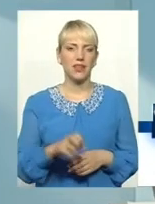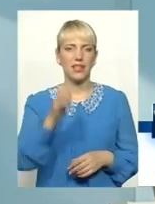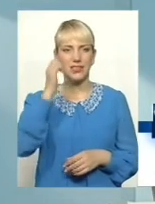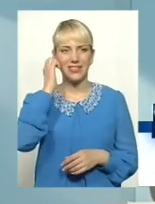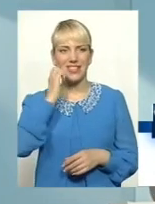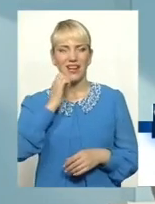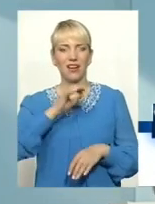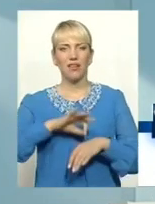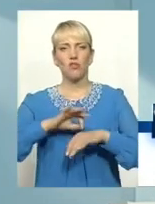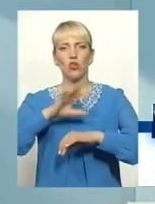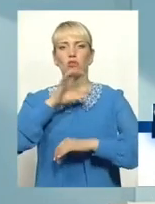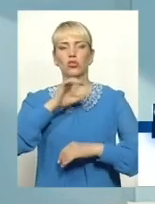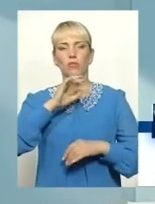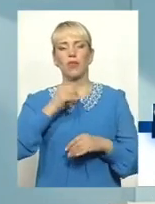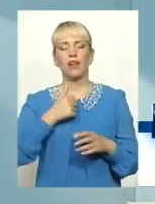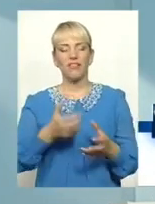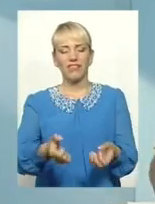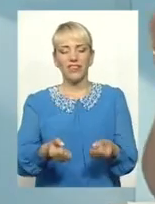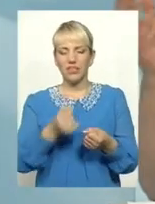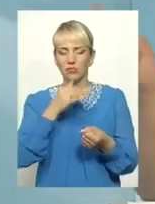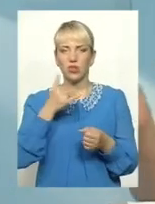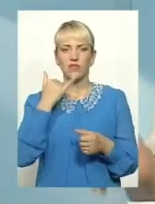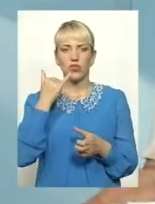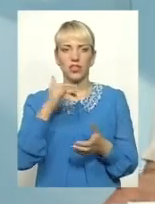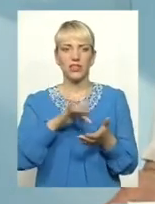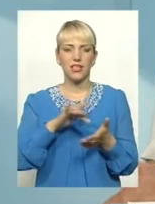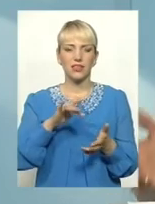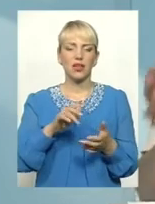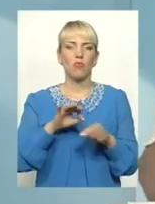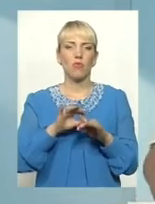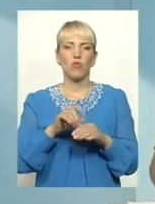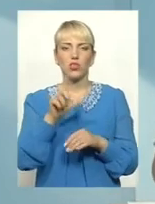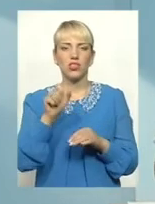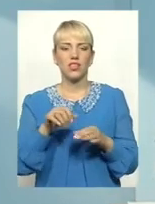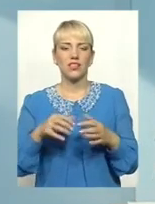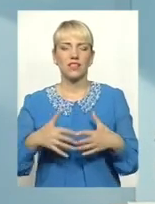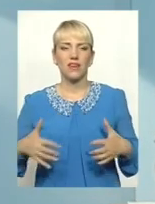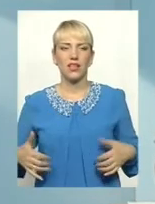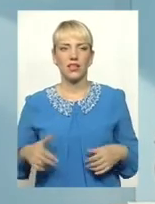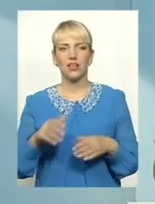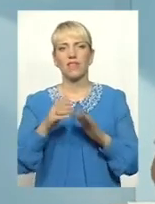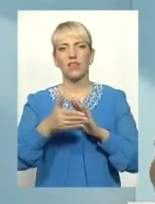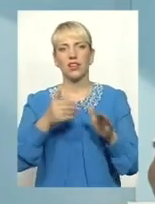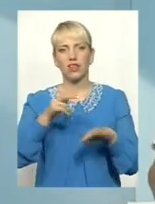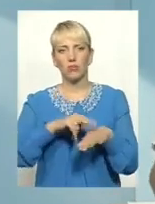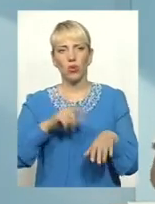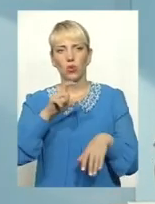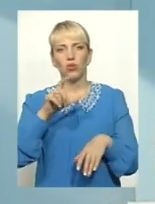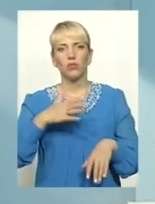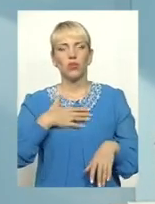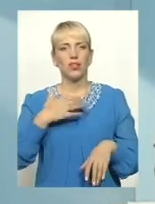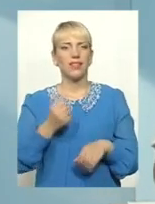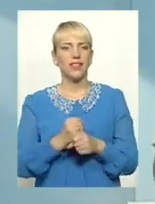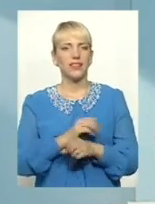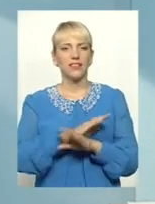не могли. Дзвонили в центр поводження з тваринами, викликали поліцію, люди були незадоволені. Врешті-решт ми викликали